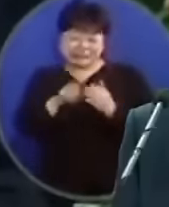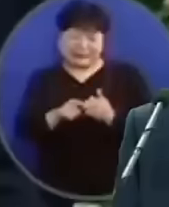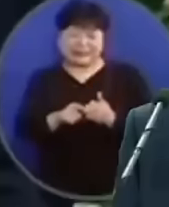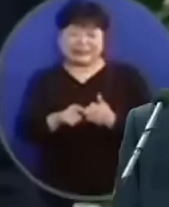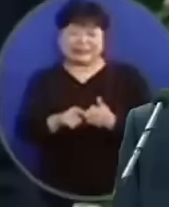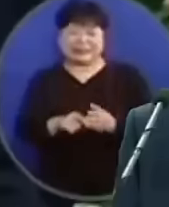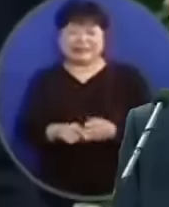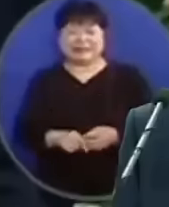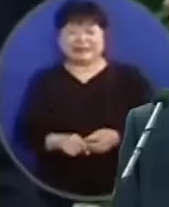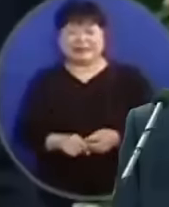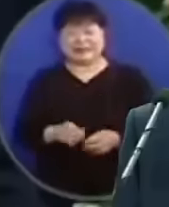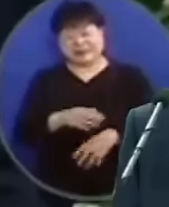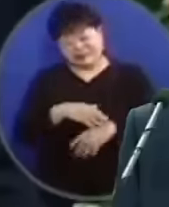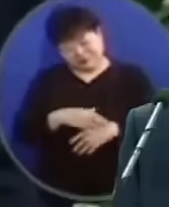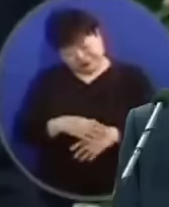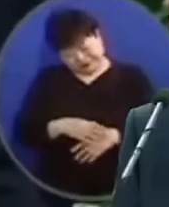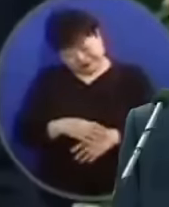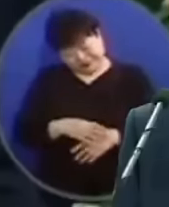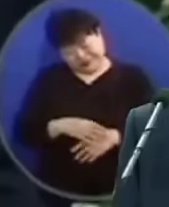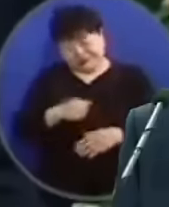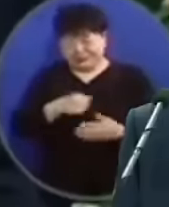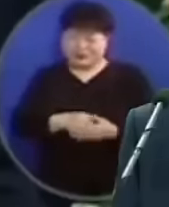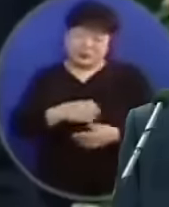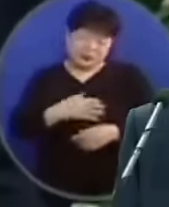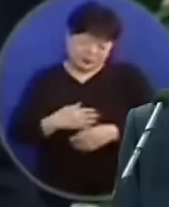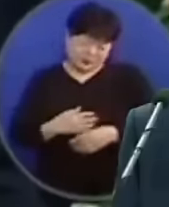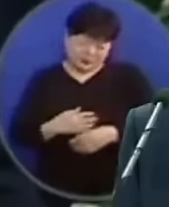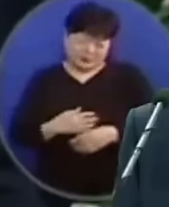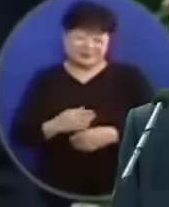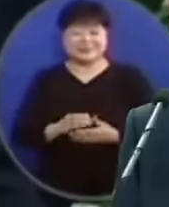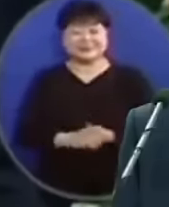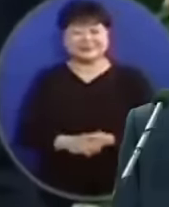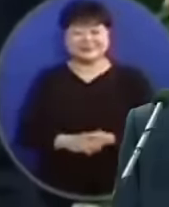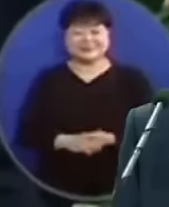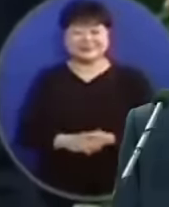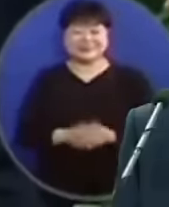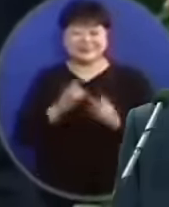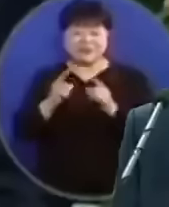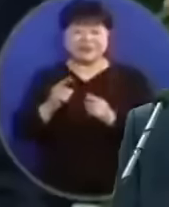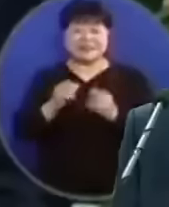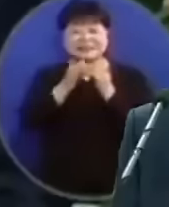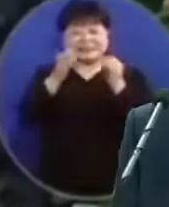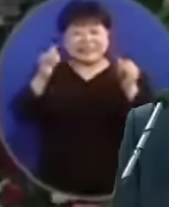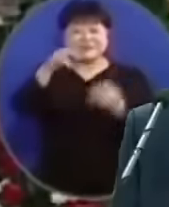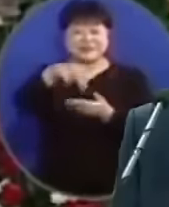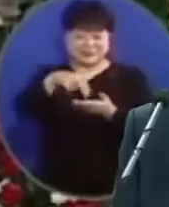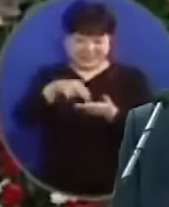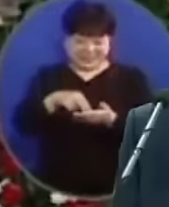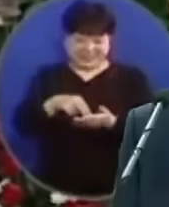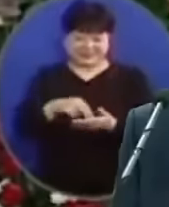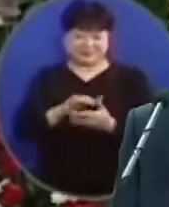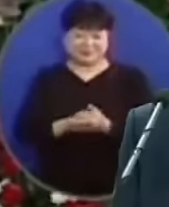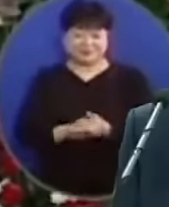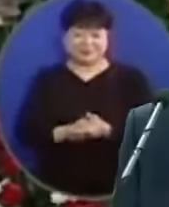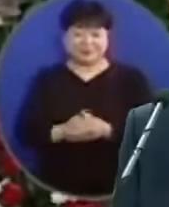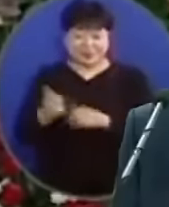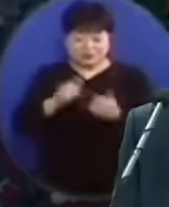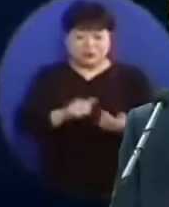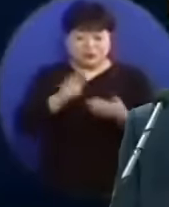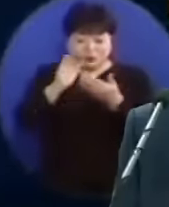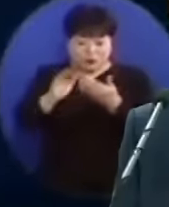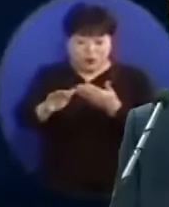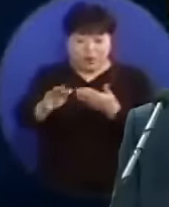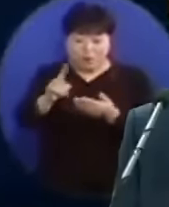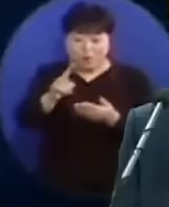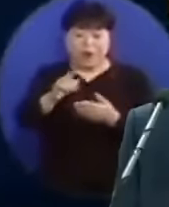나 힘이 없어요 용기가 없습니다 그렇게 말하게 되는 것이 인생인 것입니다. 셋째, 죽은 후에도